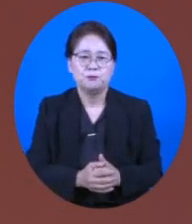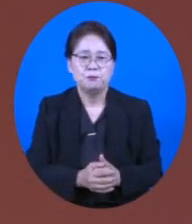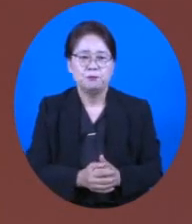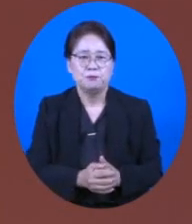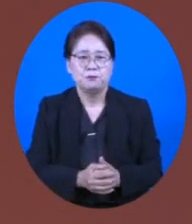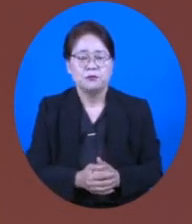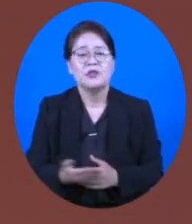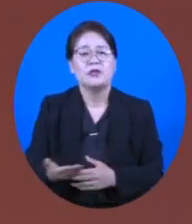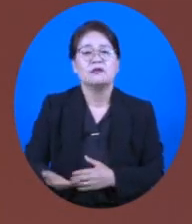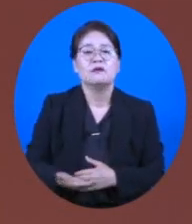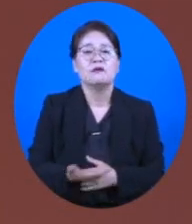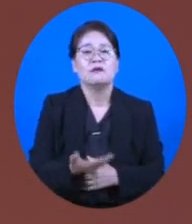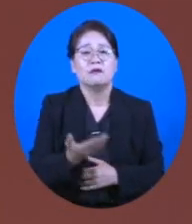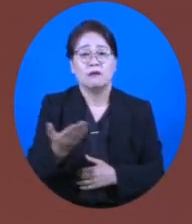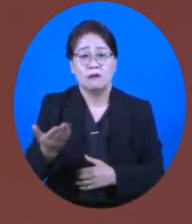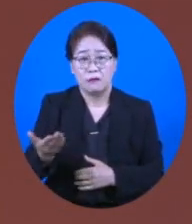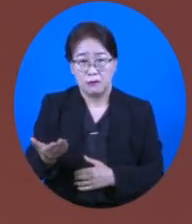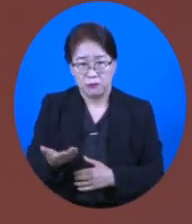여러분,